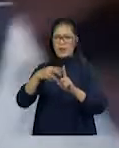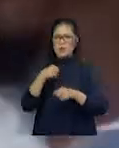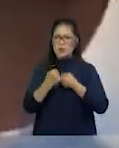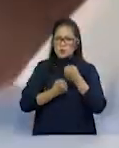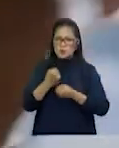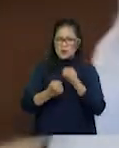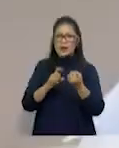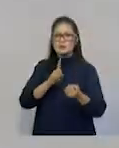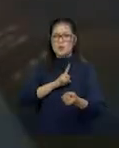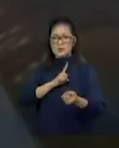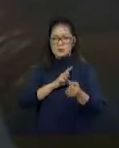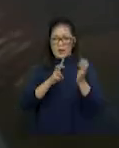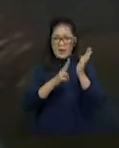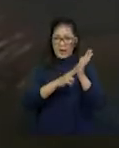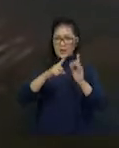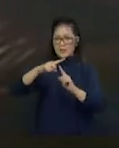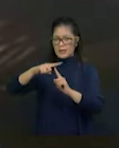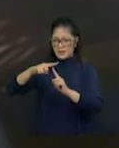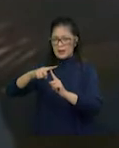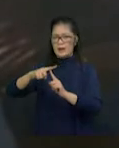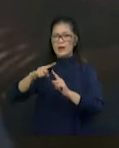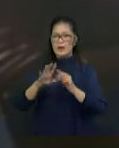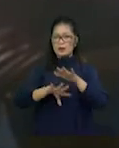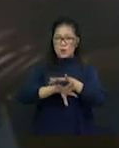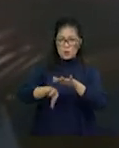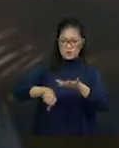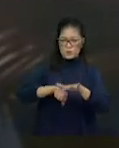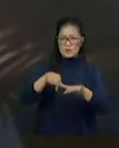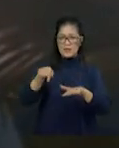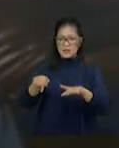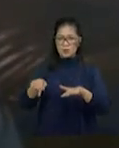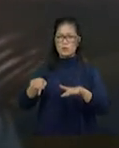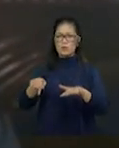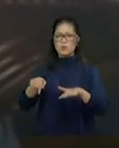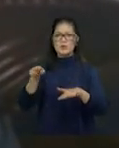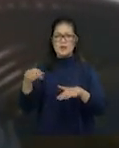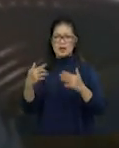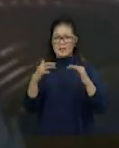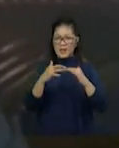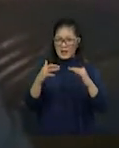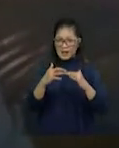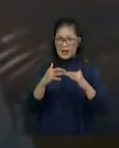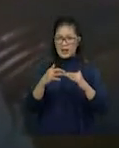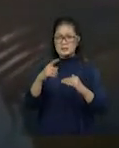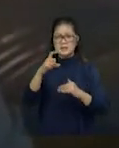berinisial MTT. Dugaan tindak pidana korupsi pengadaan tanah di daerah Cipayung pada